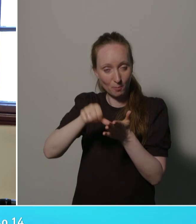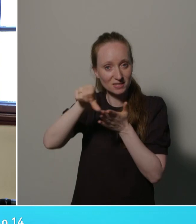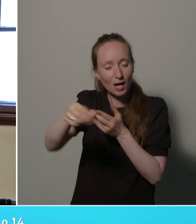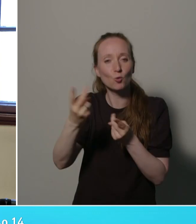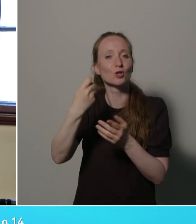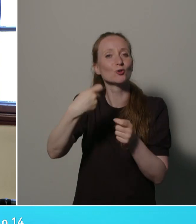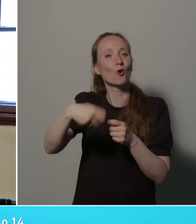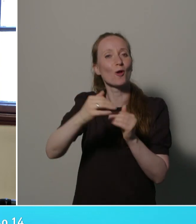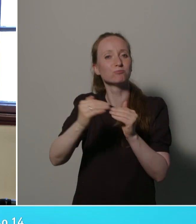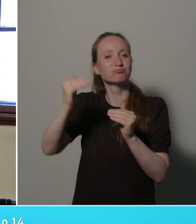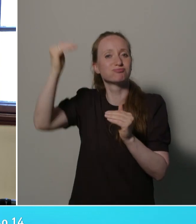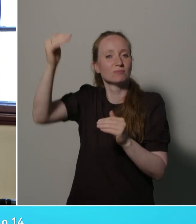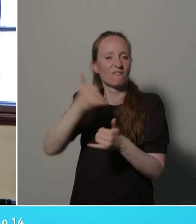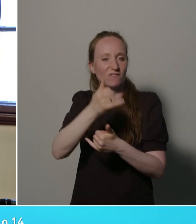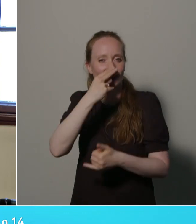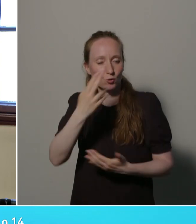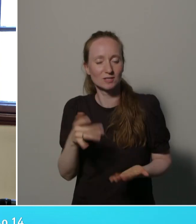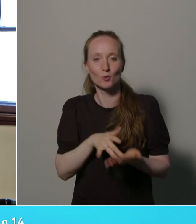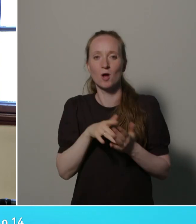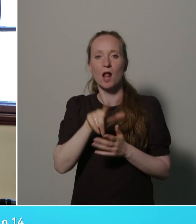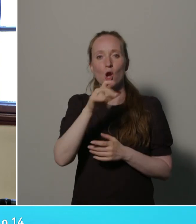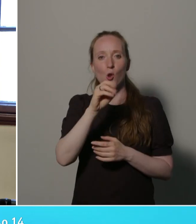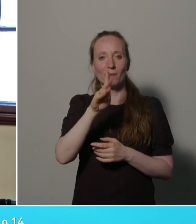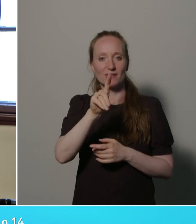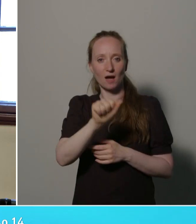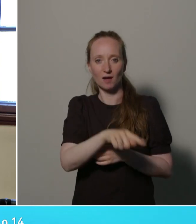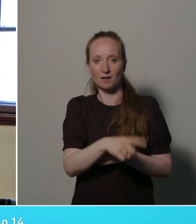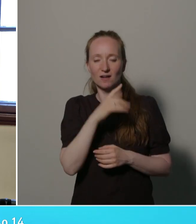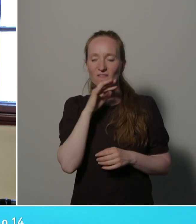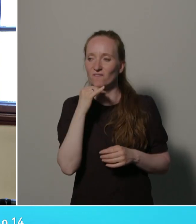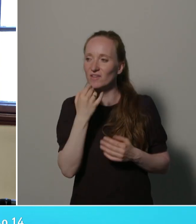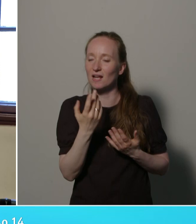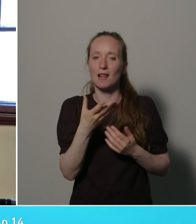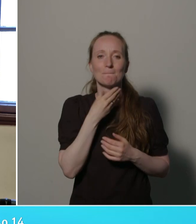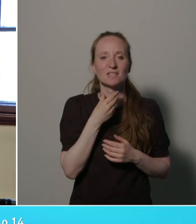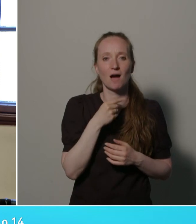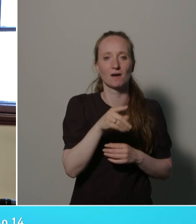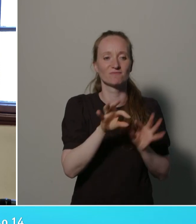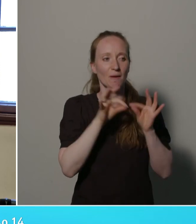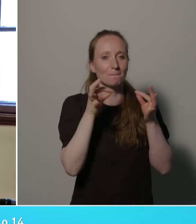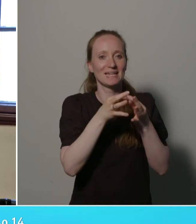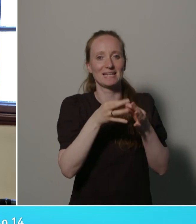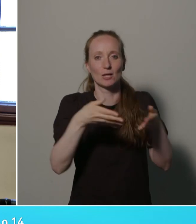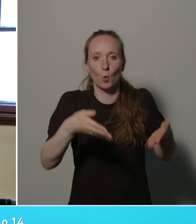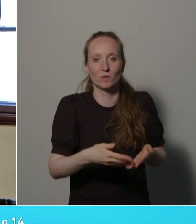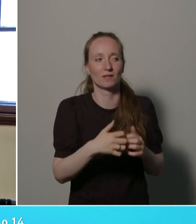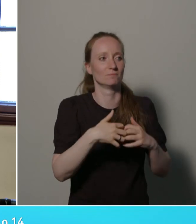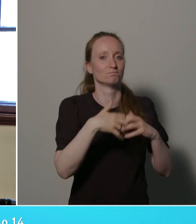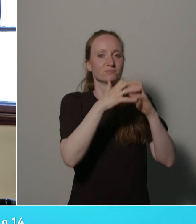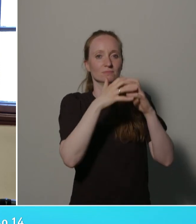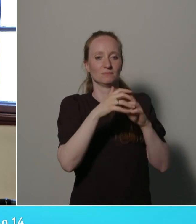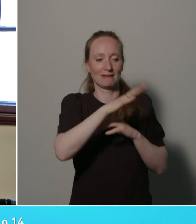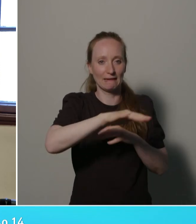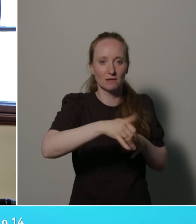in Lobeda, natürlich auch großen Bedarf nach Familiengründung gibt, sich zu vergrößern, hoffen wir, dass dann natürlich auch eine Umquartierung